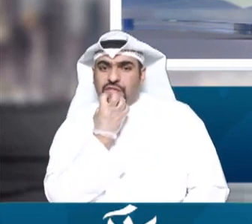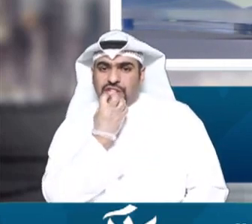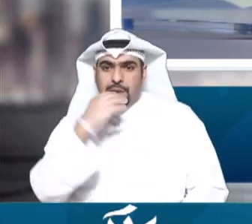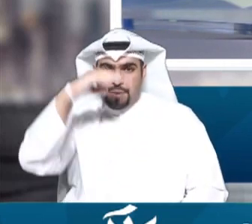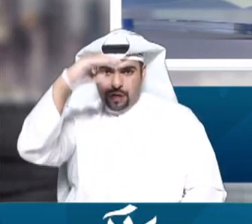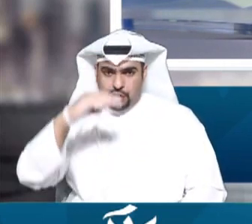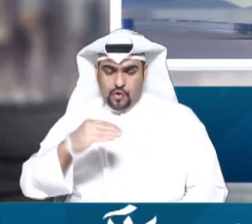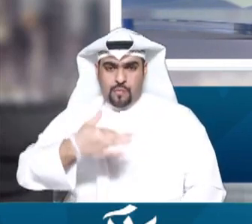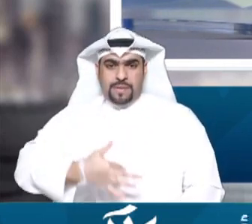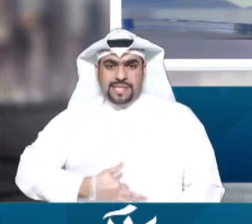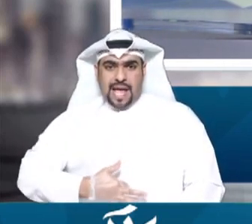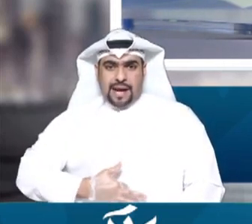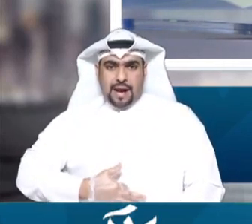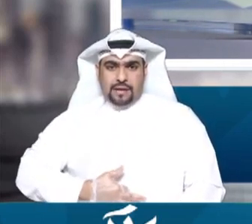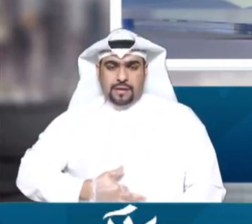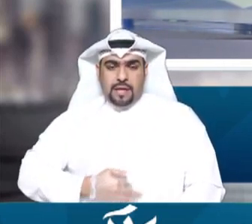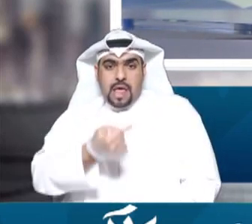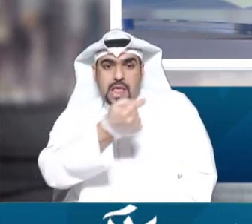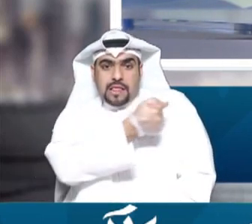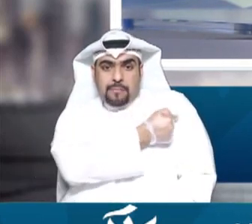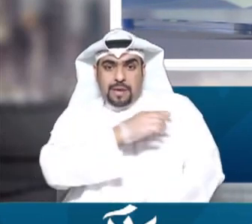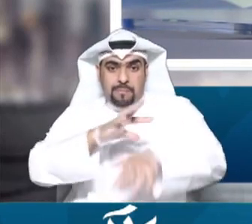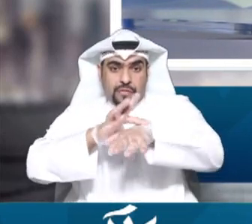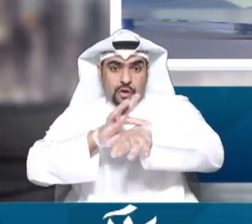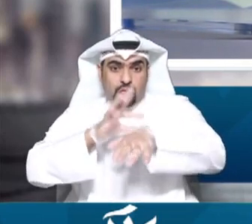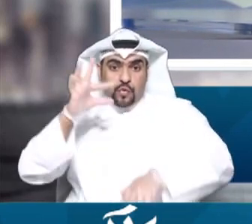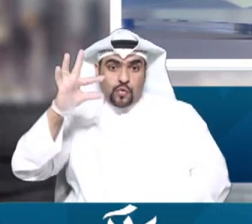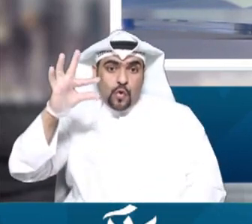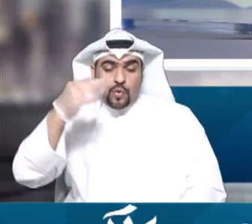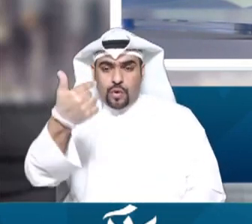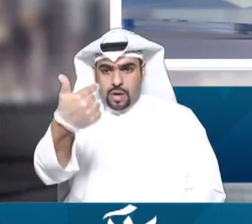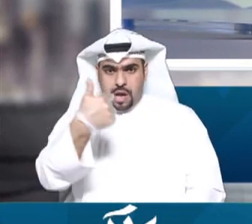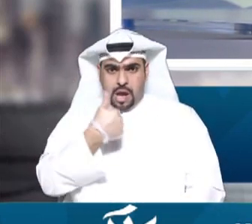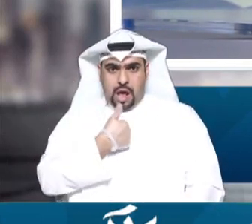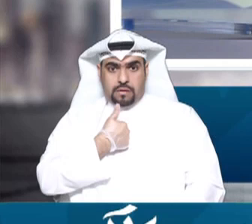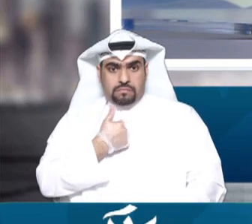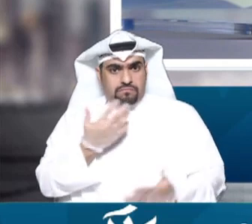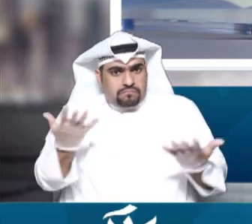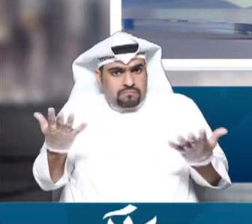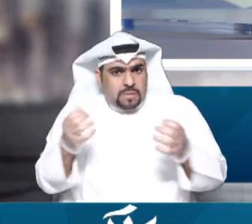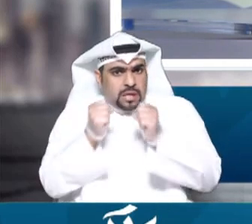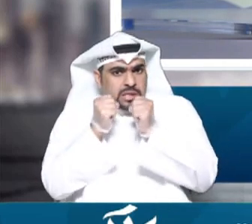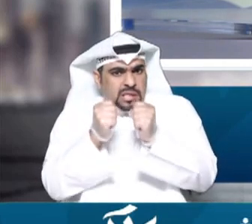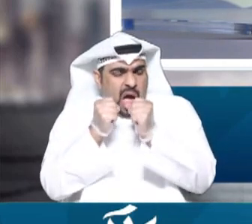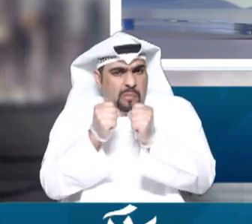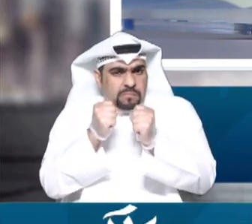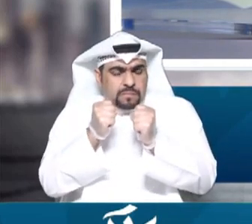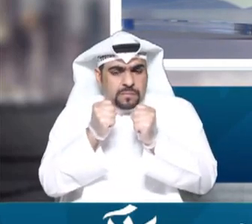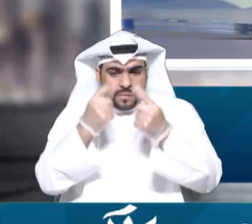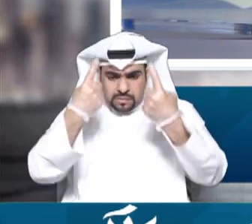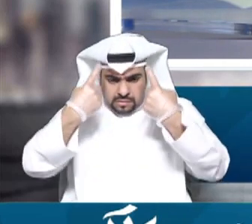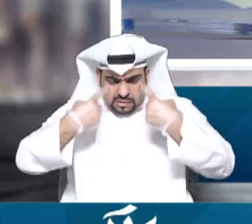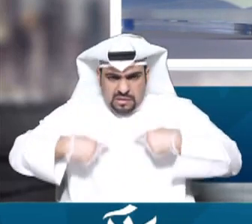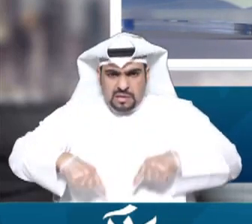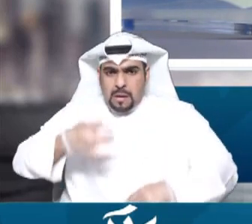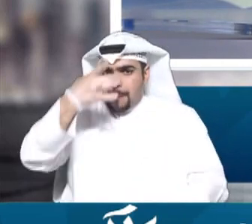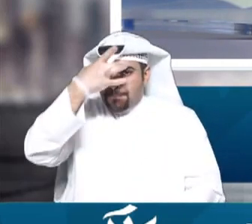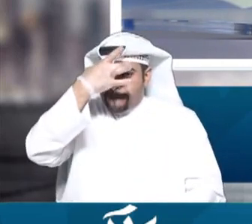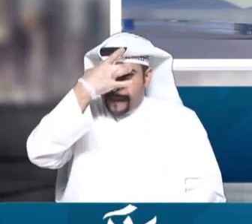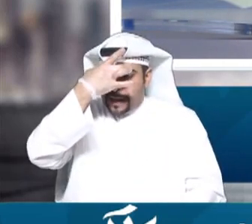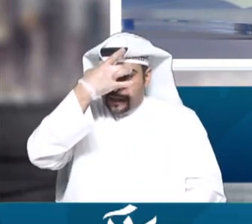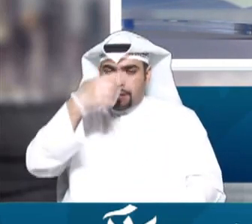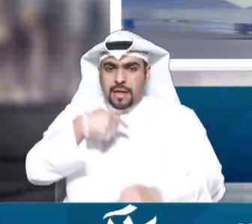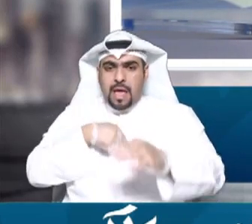سيء جدا، ومن بعد أنا ما أعرف صراحة شنو صار. قالوا لي إن دخلوني في